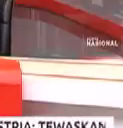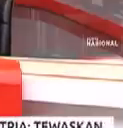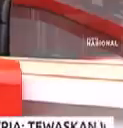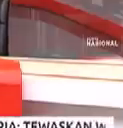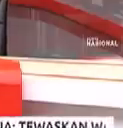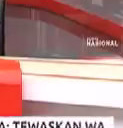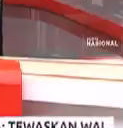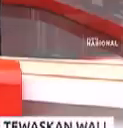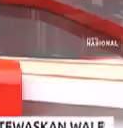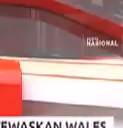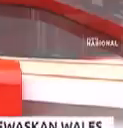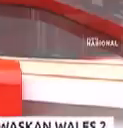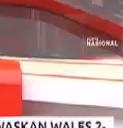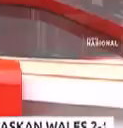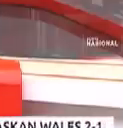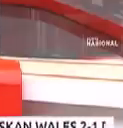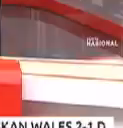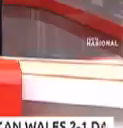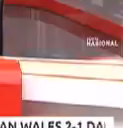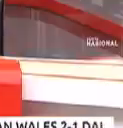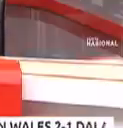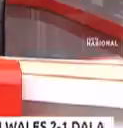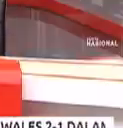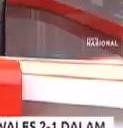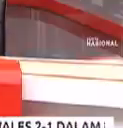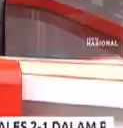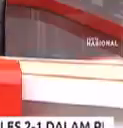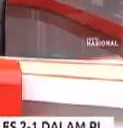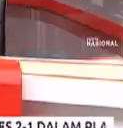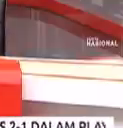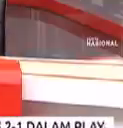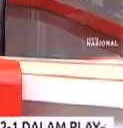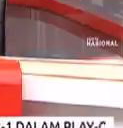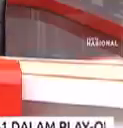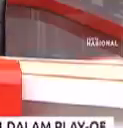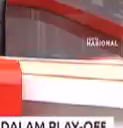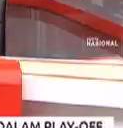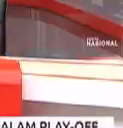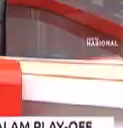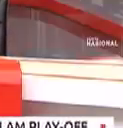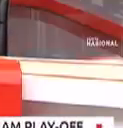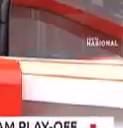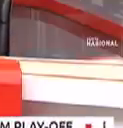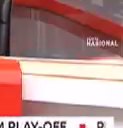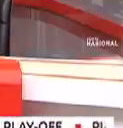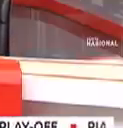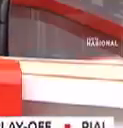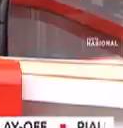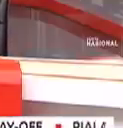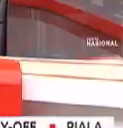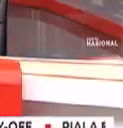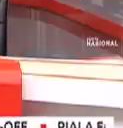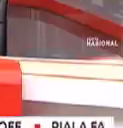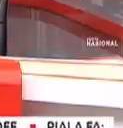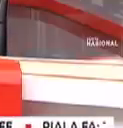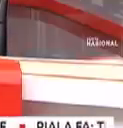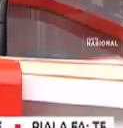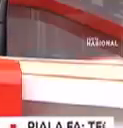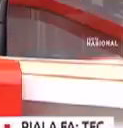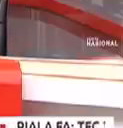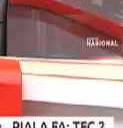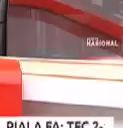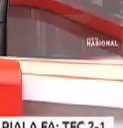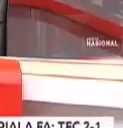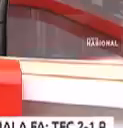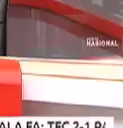Tak apa. Kita telefon Kak Sheila lepas ini. Baiklah, paparan itu menutup Nasional 8 untuk edisi hari ini, Khamis 2 Mei. Ya, layari